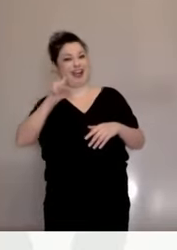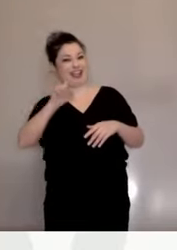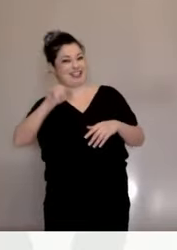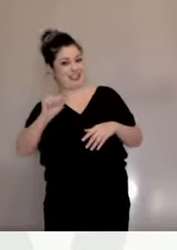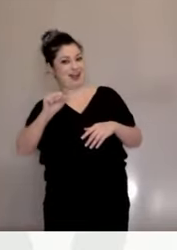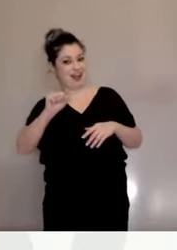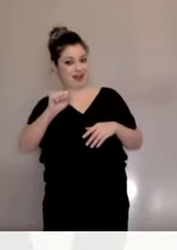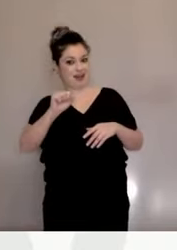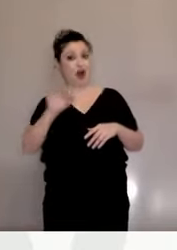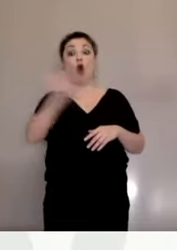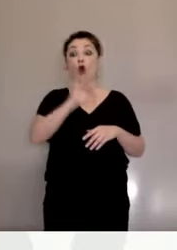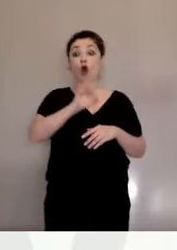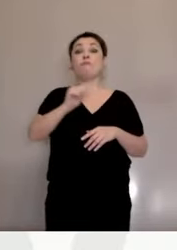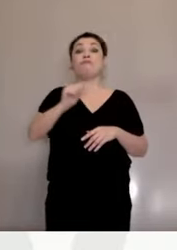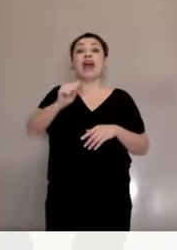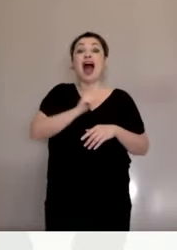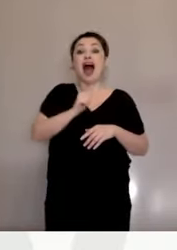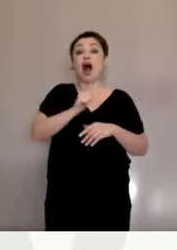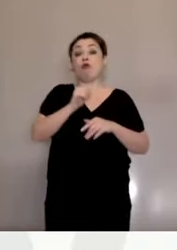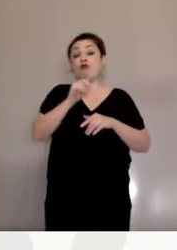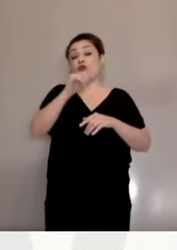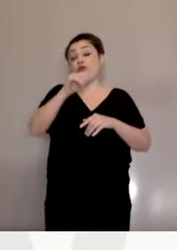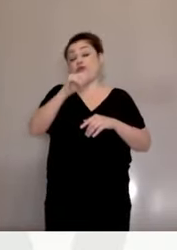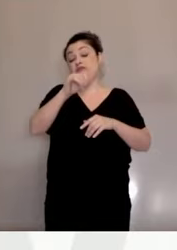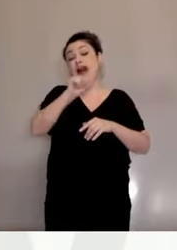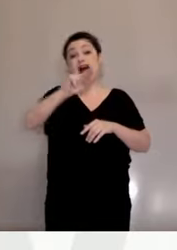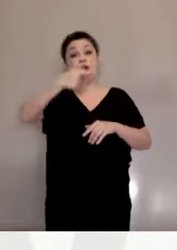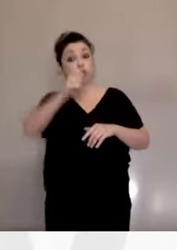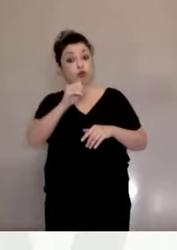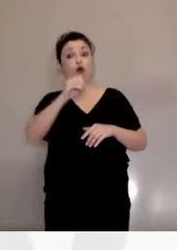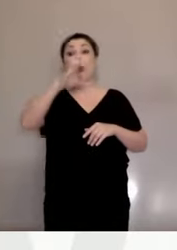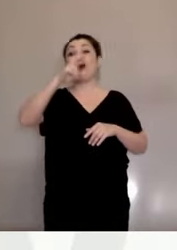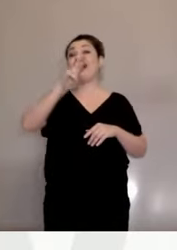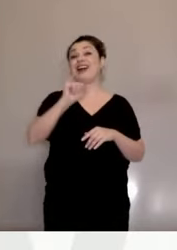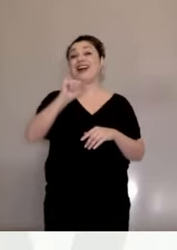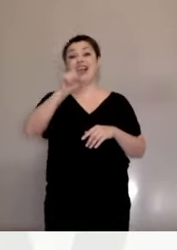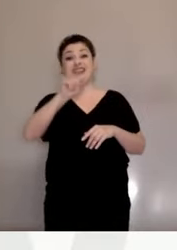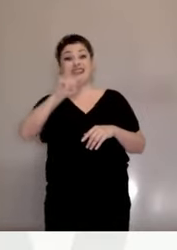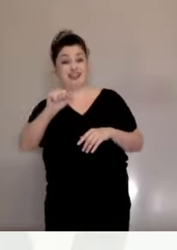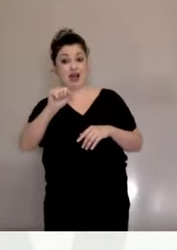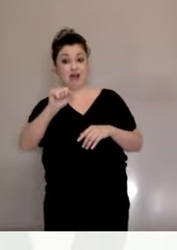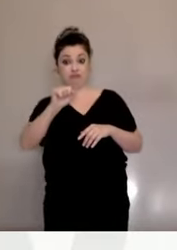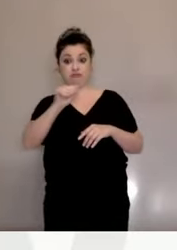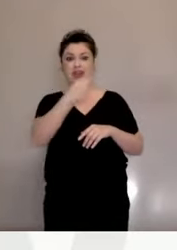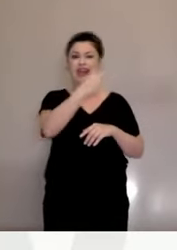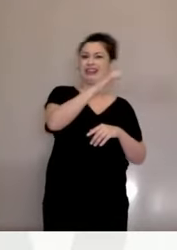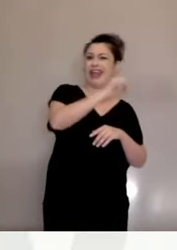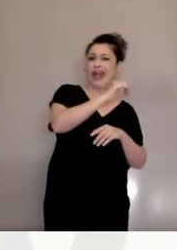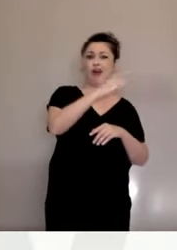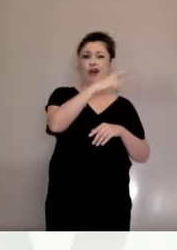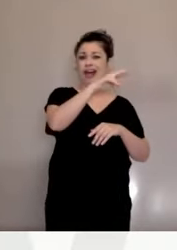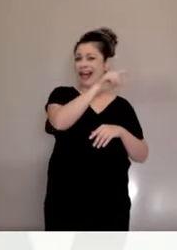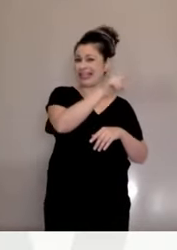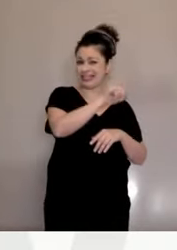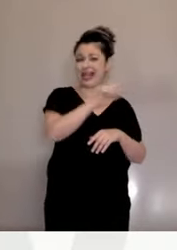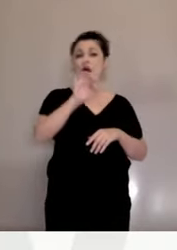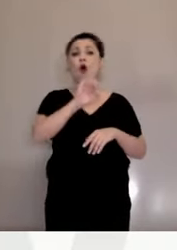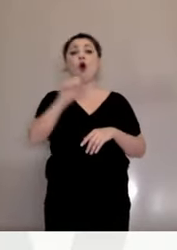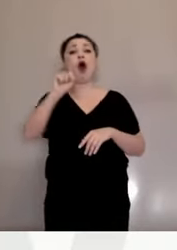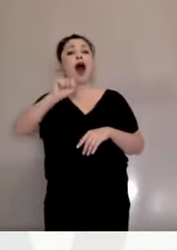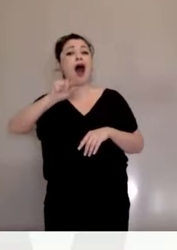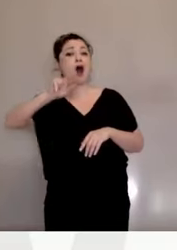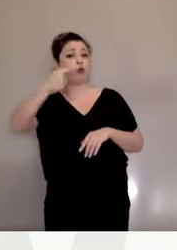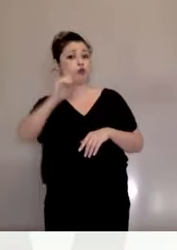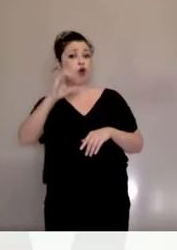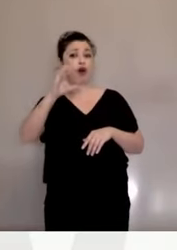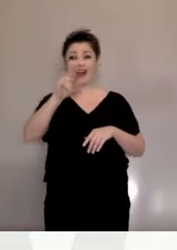o autocrazia. La teocrazia e autocrazia sono lo stesso in qualche modo, anche se